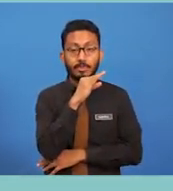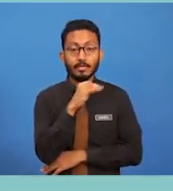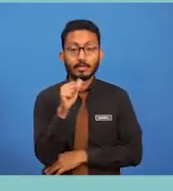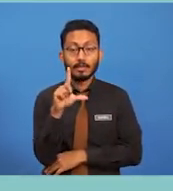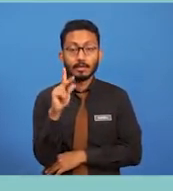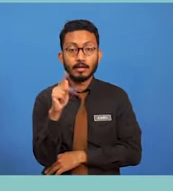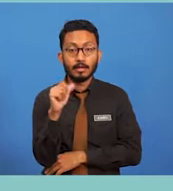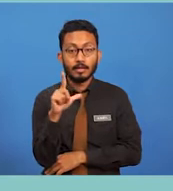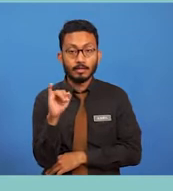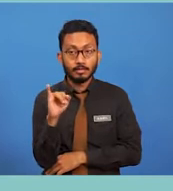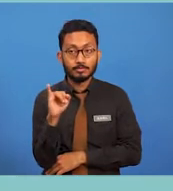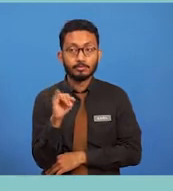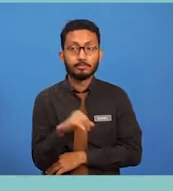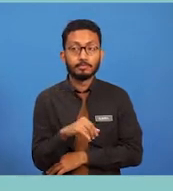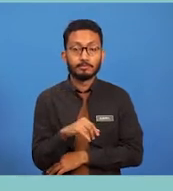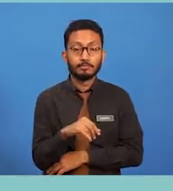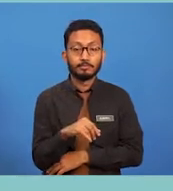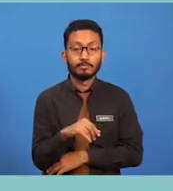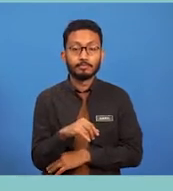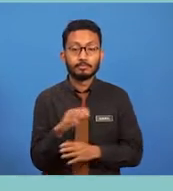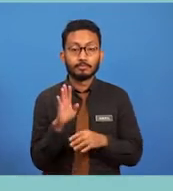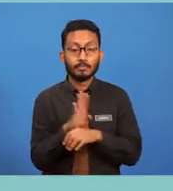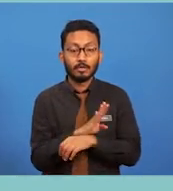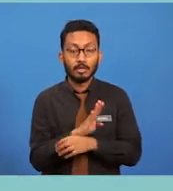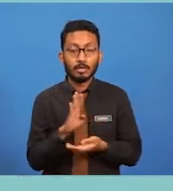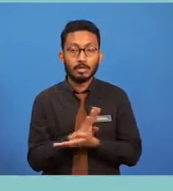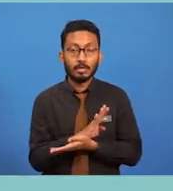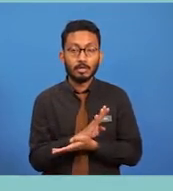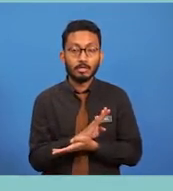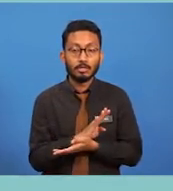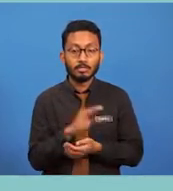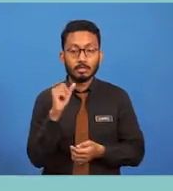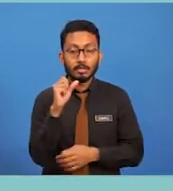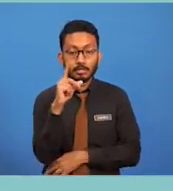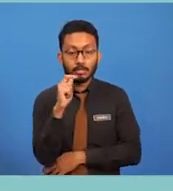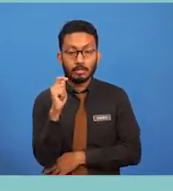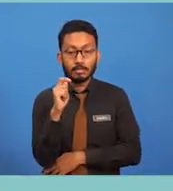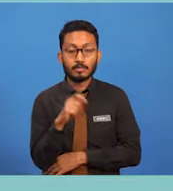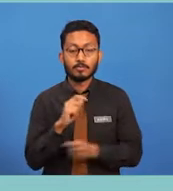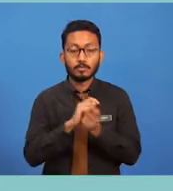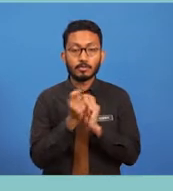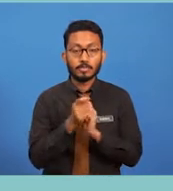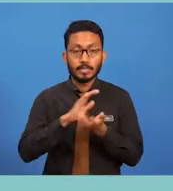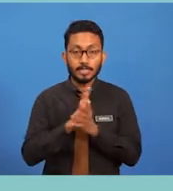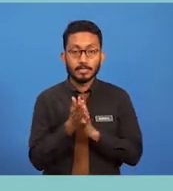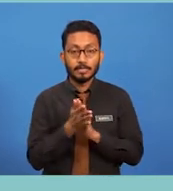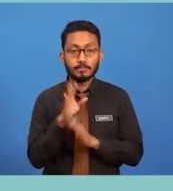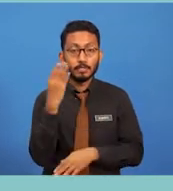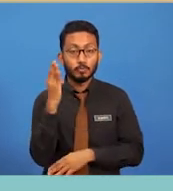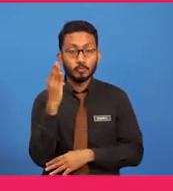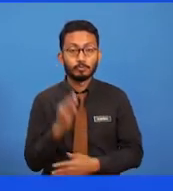Maka, warna kertas litmus merah lembap berubah kepada biru.